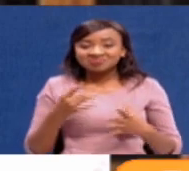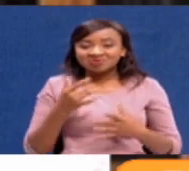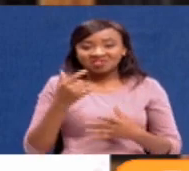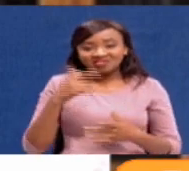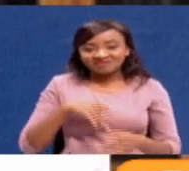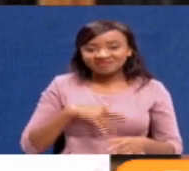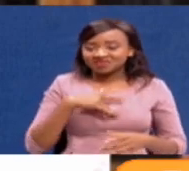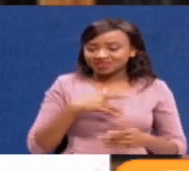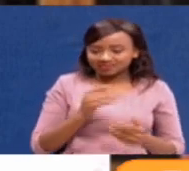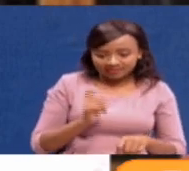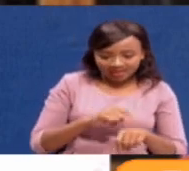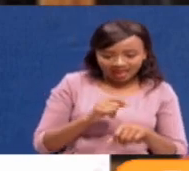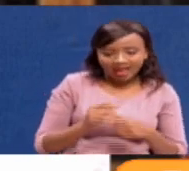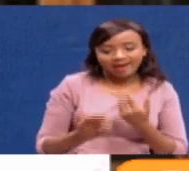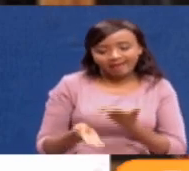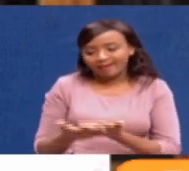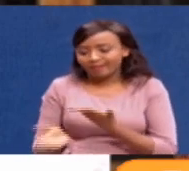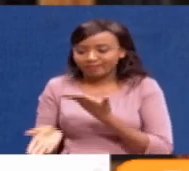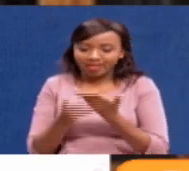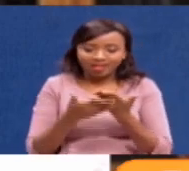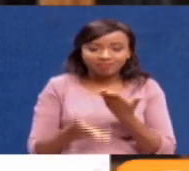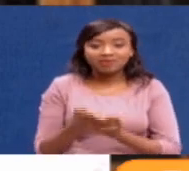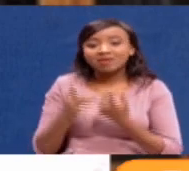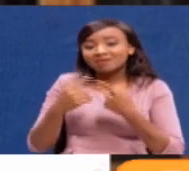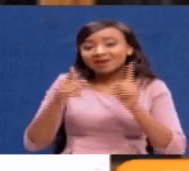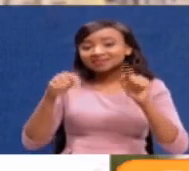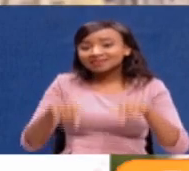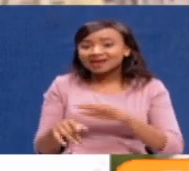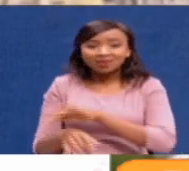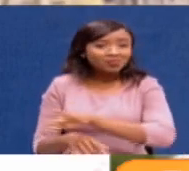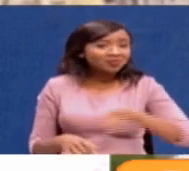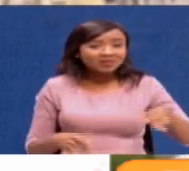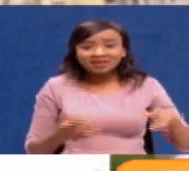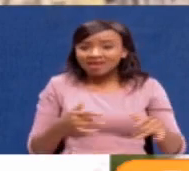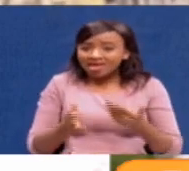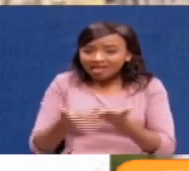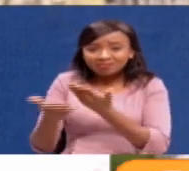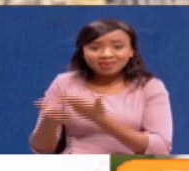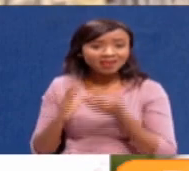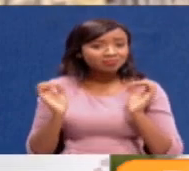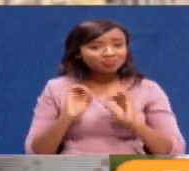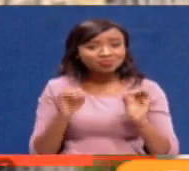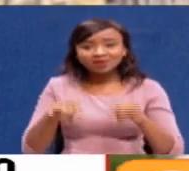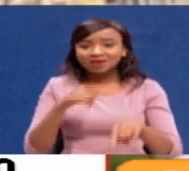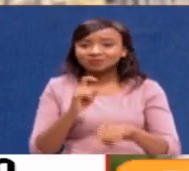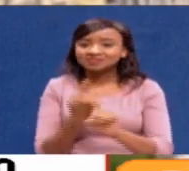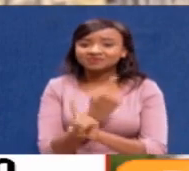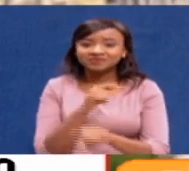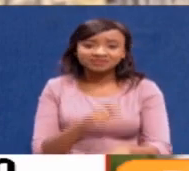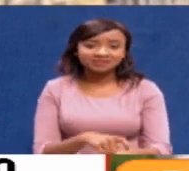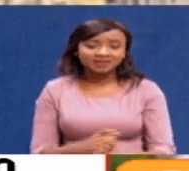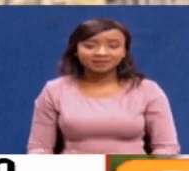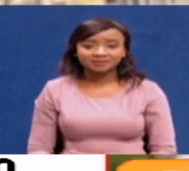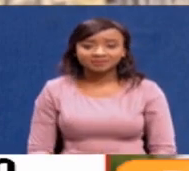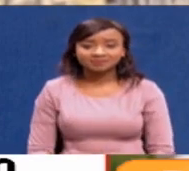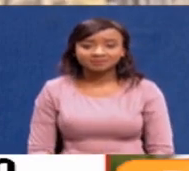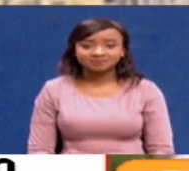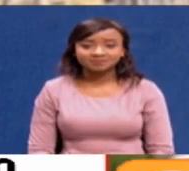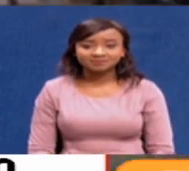ulichonacho, msaidie jirani yako. Ila sasa nyakati zimebadilika. Francis Mtalaki, Ringa